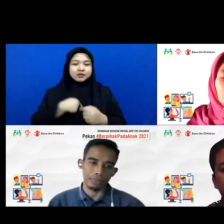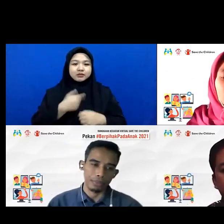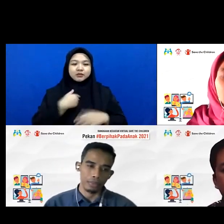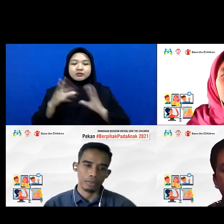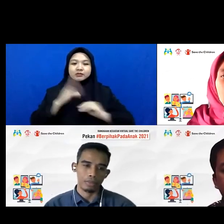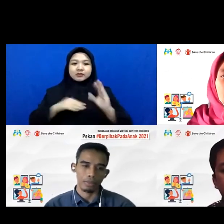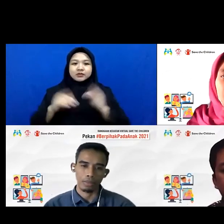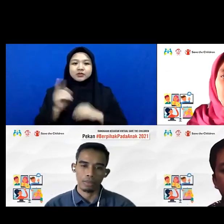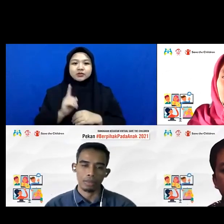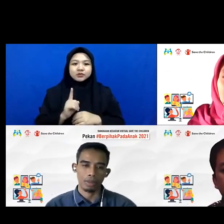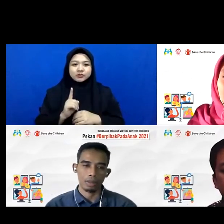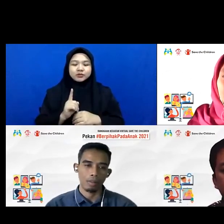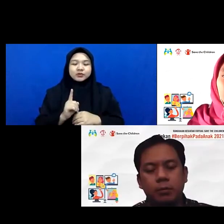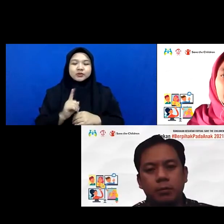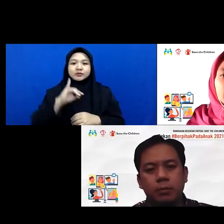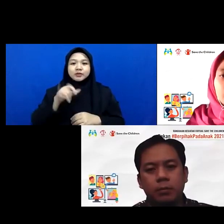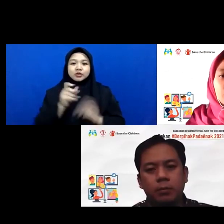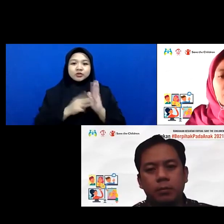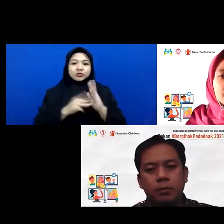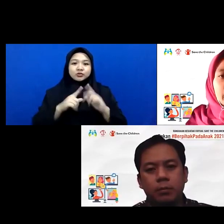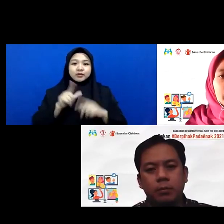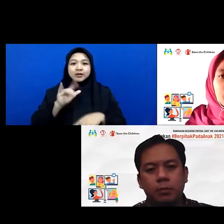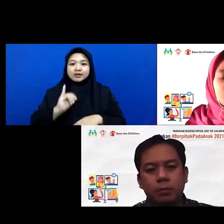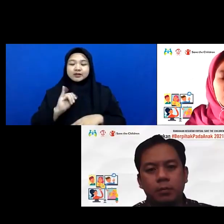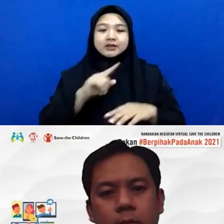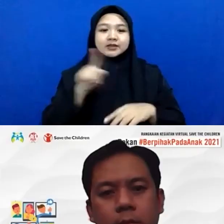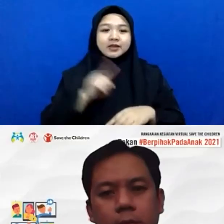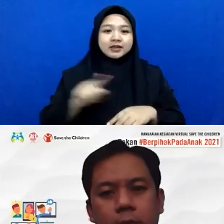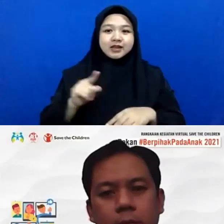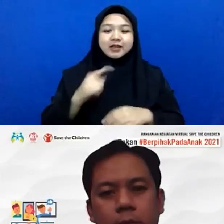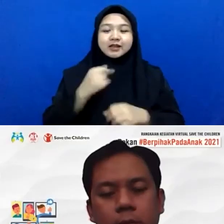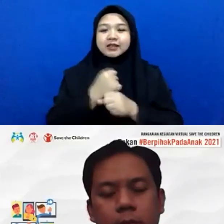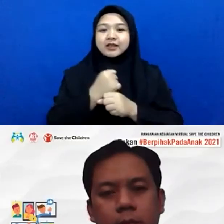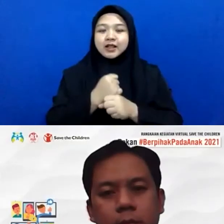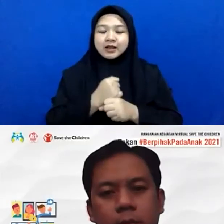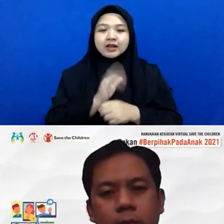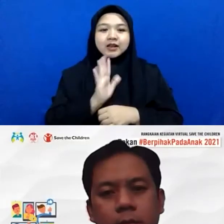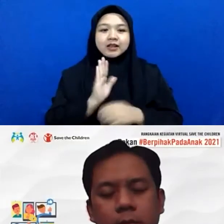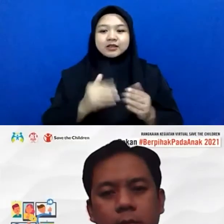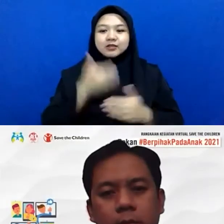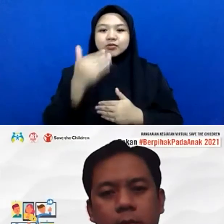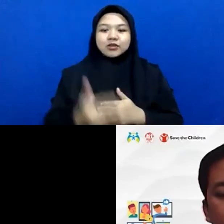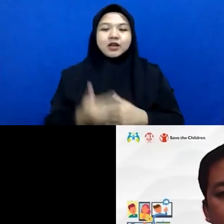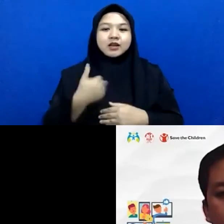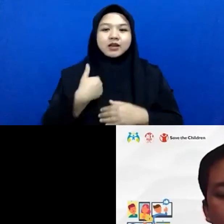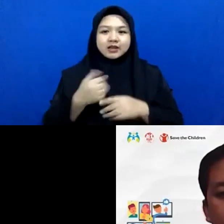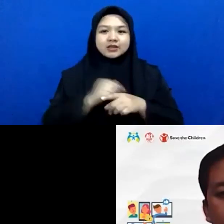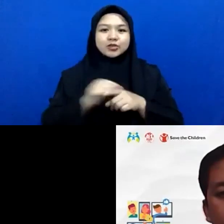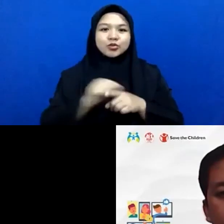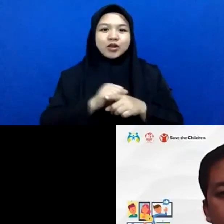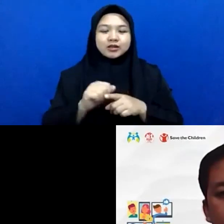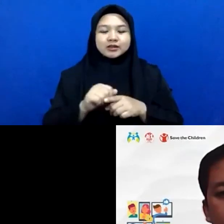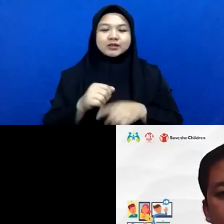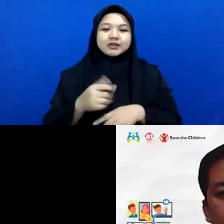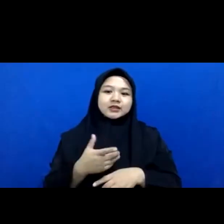dulu dengan Mas Jumali, kemudian dilanjutkan Pak Zainal, Bu Gilang, nanti kemudian akan ada simulasi yang akan diperankan